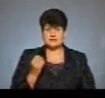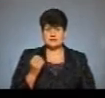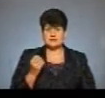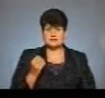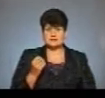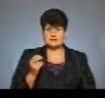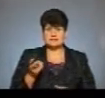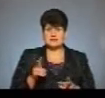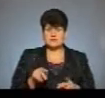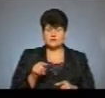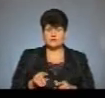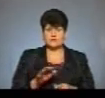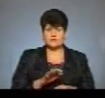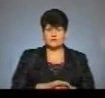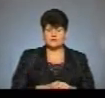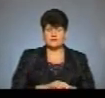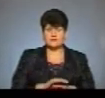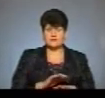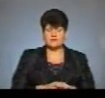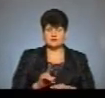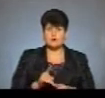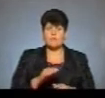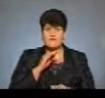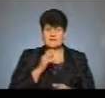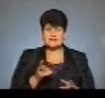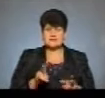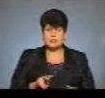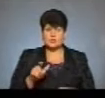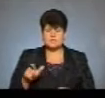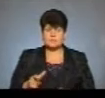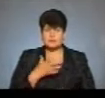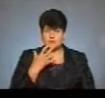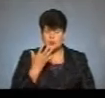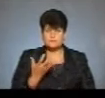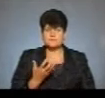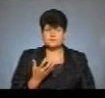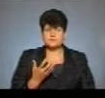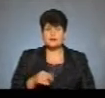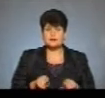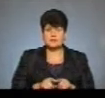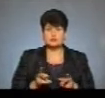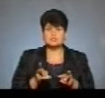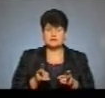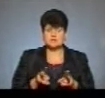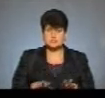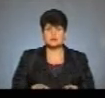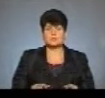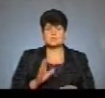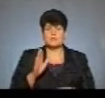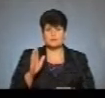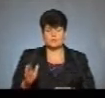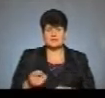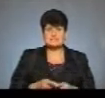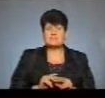факт, що професії, які пов'язані з людським теплом, сензитивом, також залишаються як професії майбутнього.